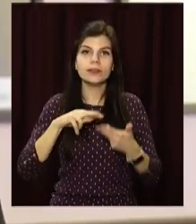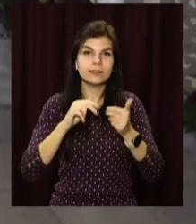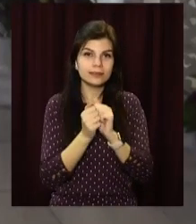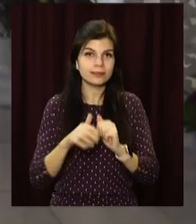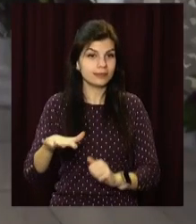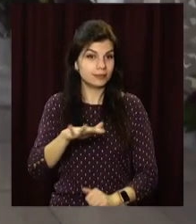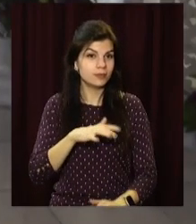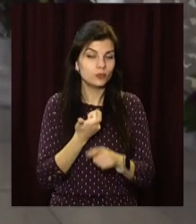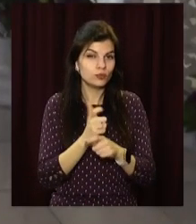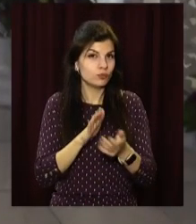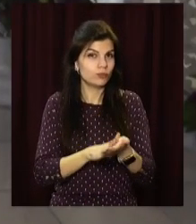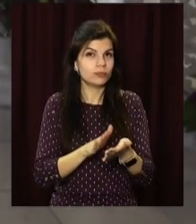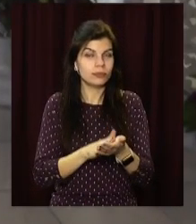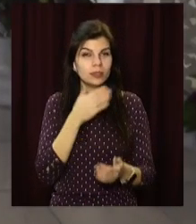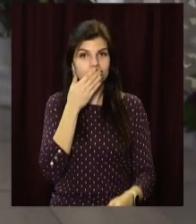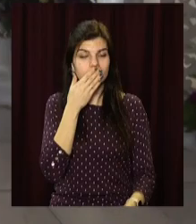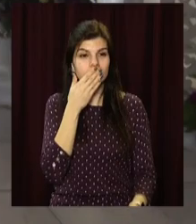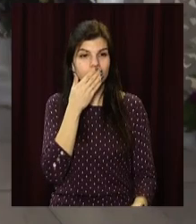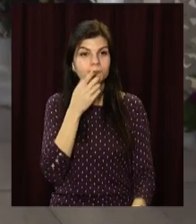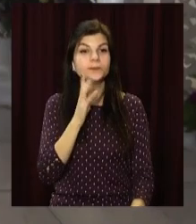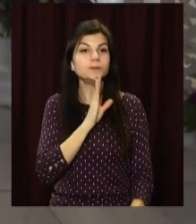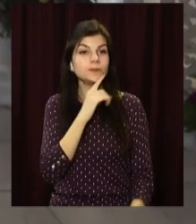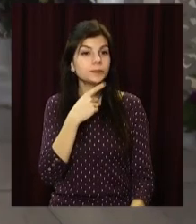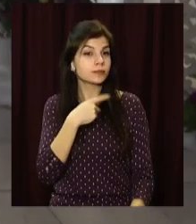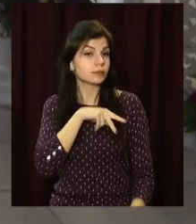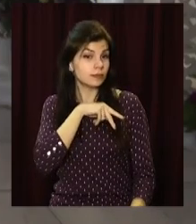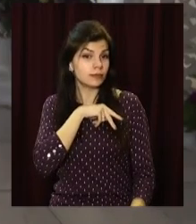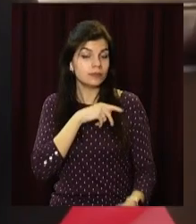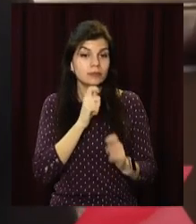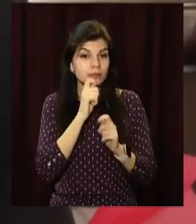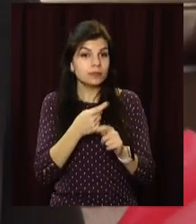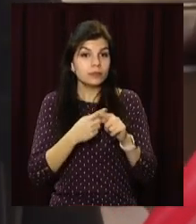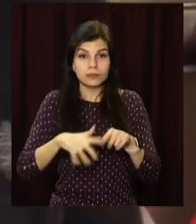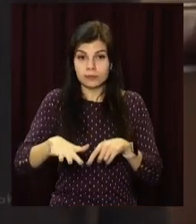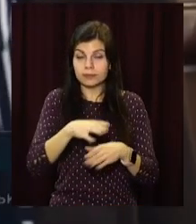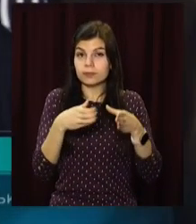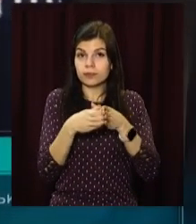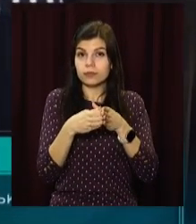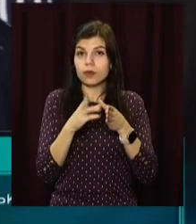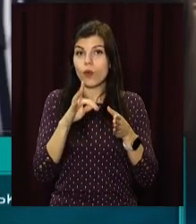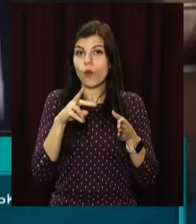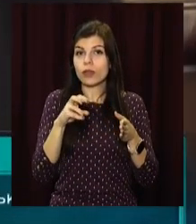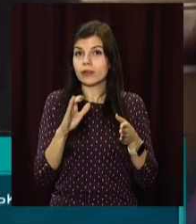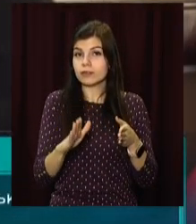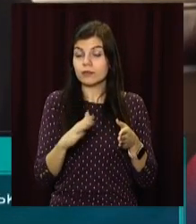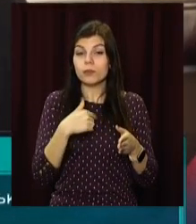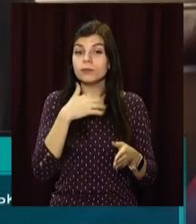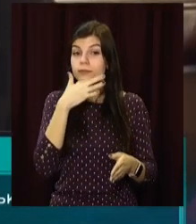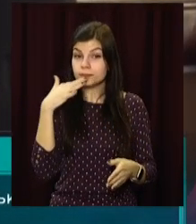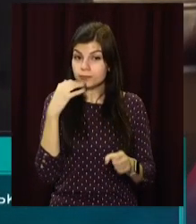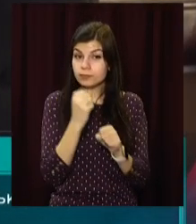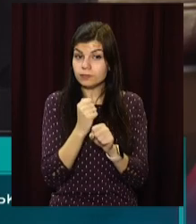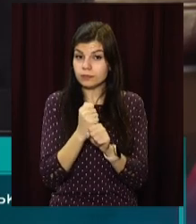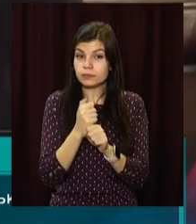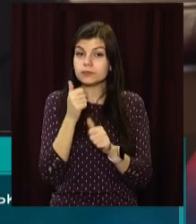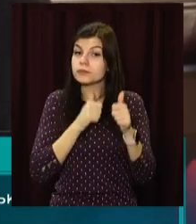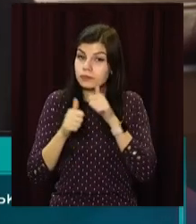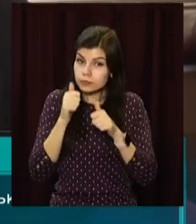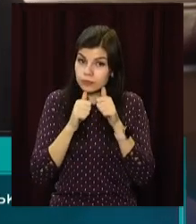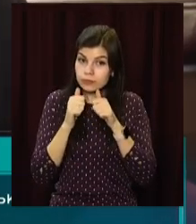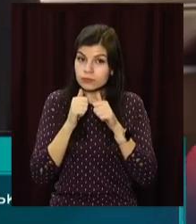Кам'янського». Жінка наголошує, ці нагороди – заслуга всього колективу. Ми разом йшли. І багато ми зробили в